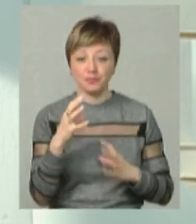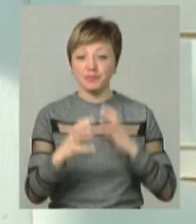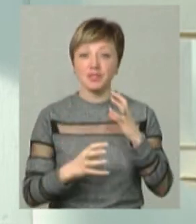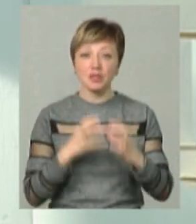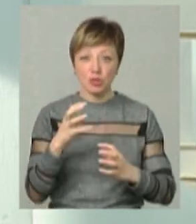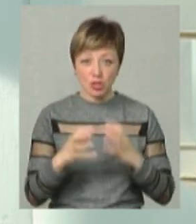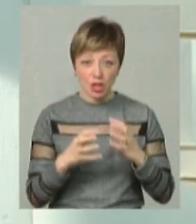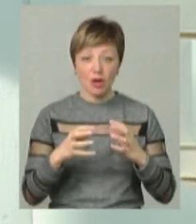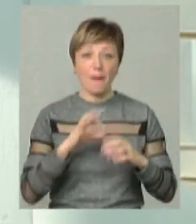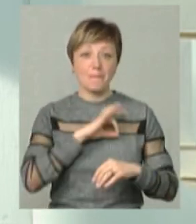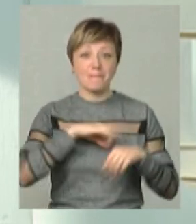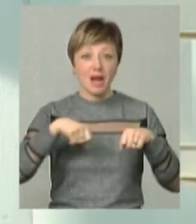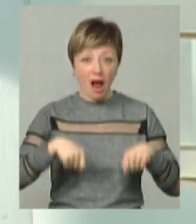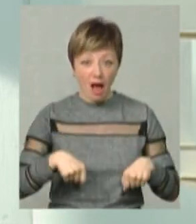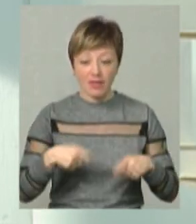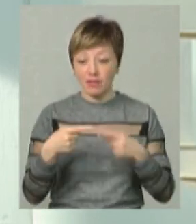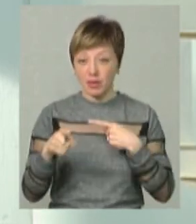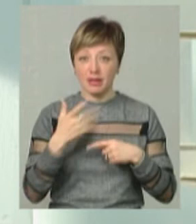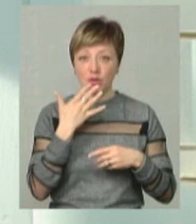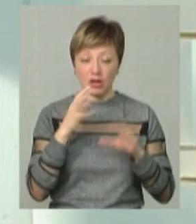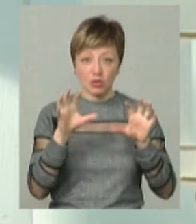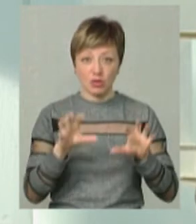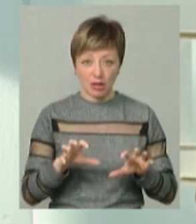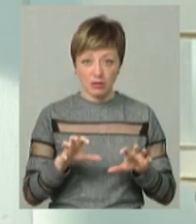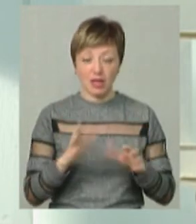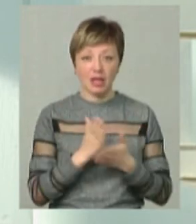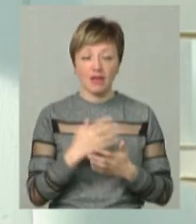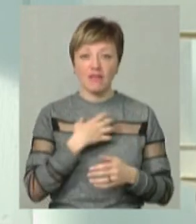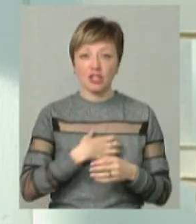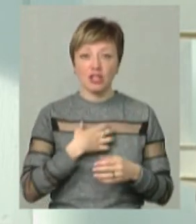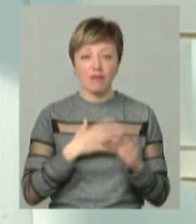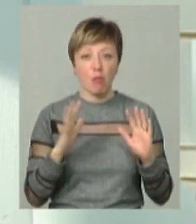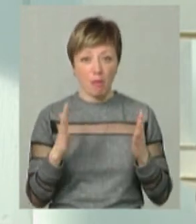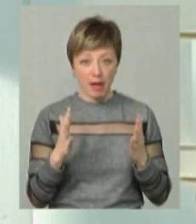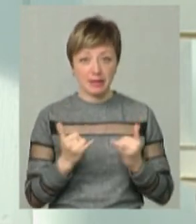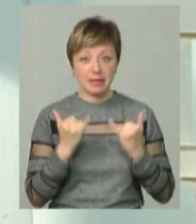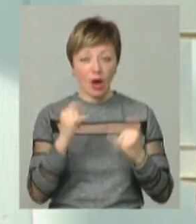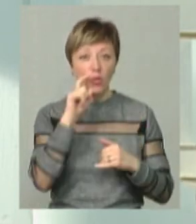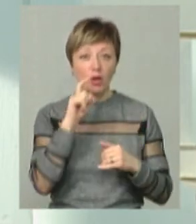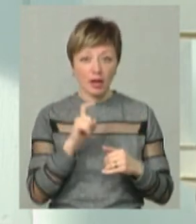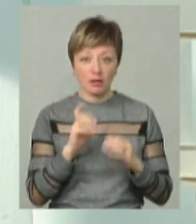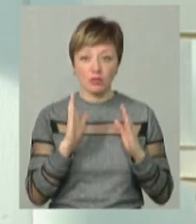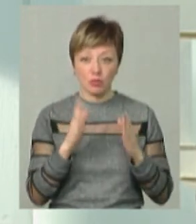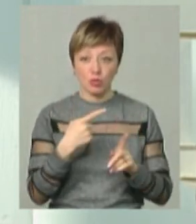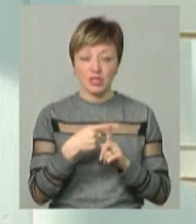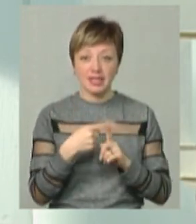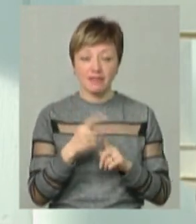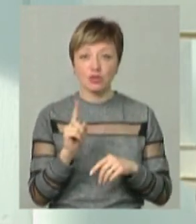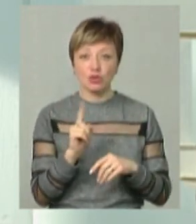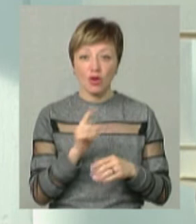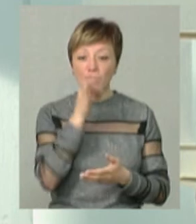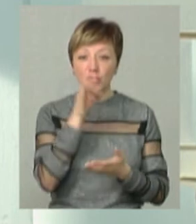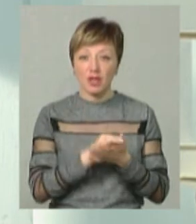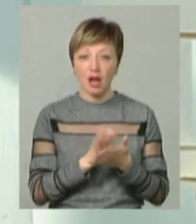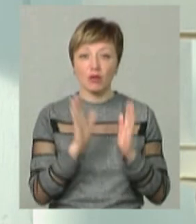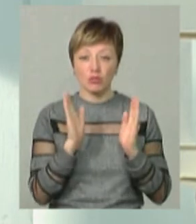міжнародному гуманітарному праві, на відміну від національного законодавства України, є дуже важливий момент для України, я думаю, він позитивний, в тому, що відповідальність